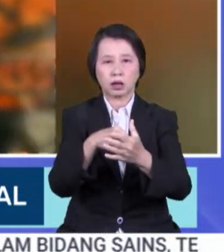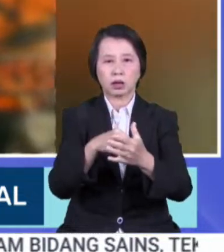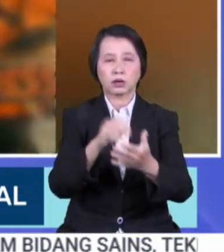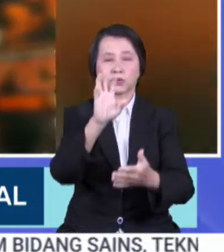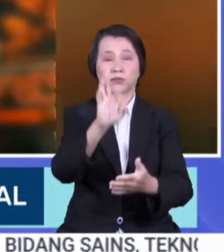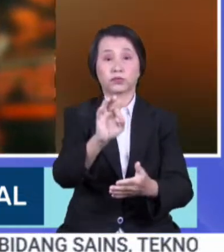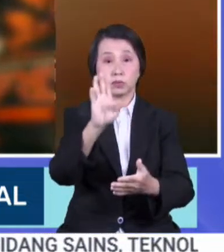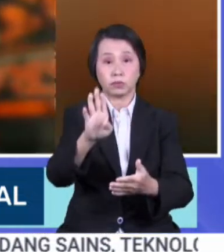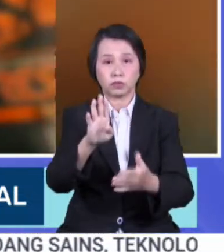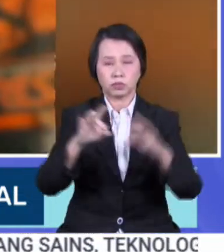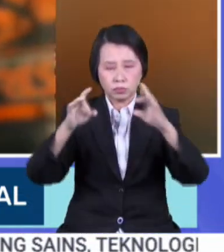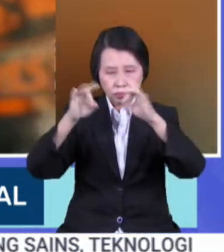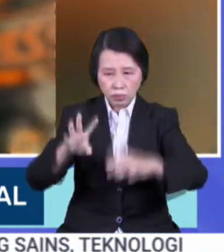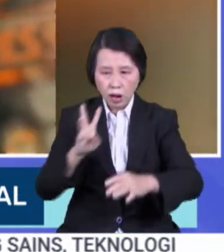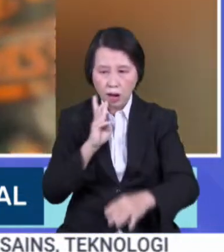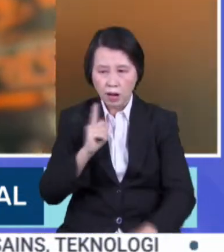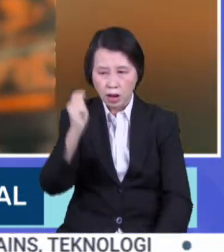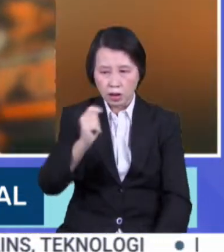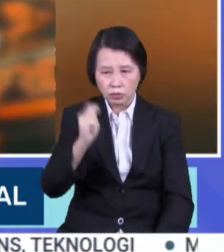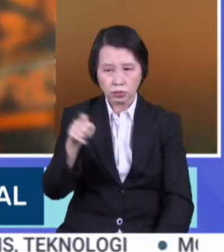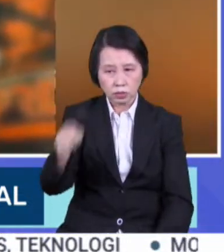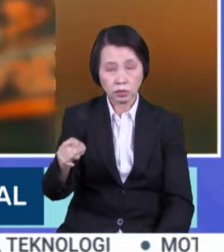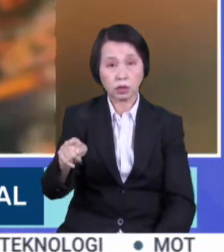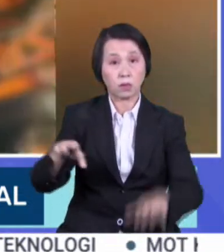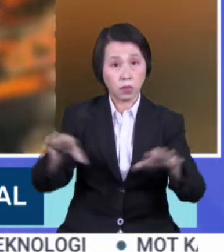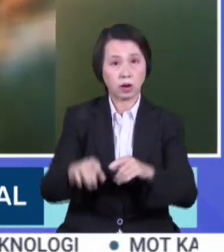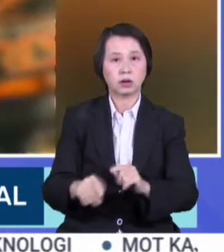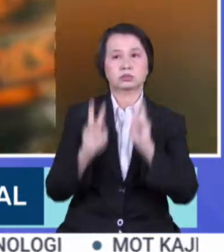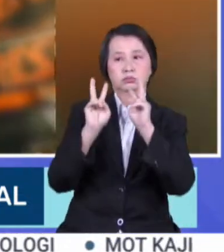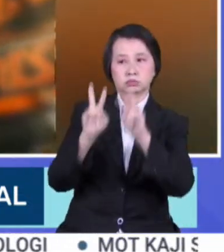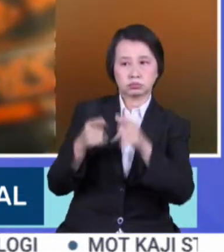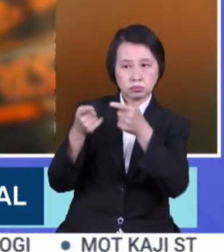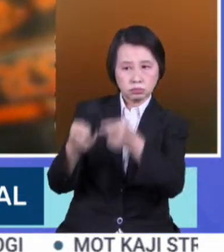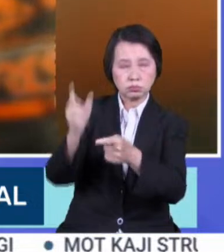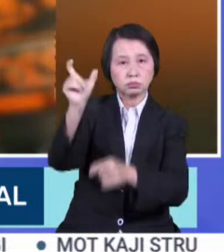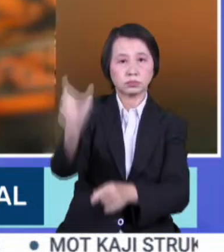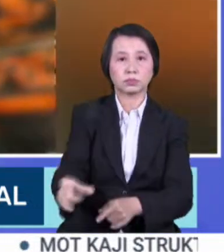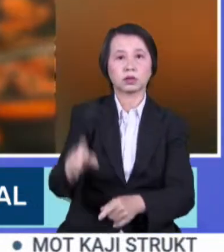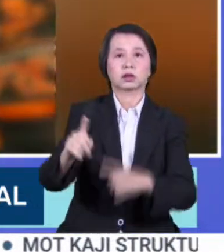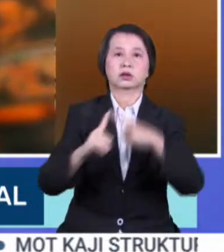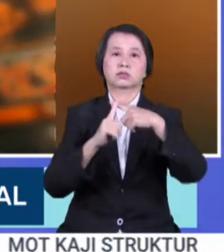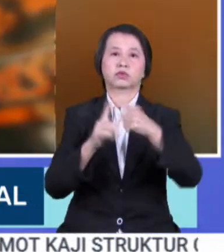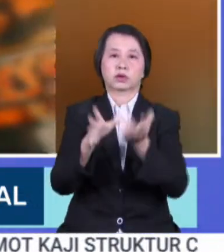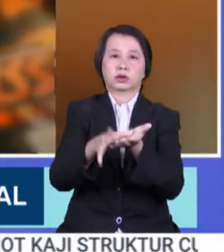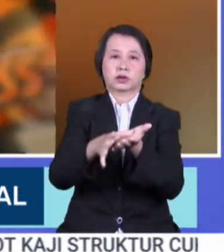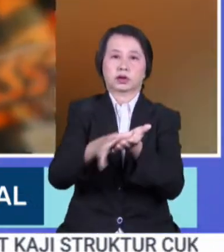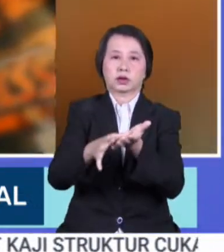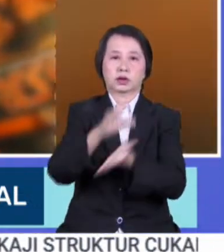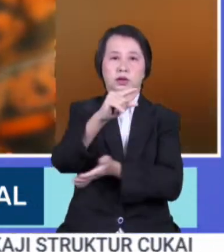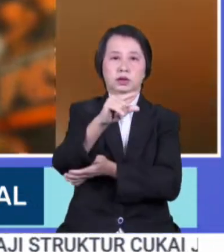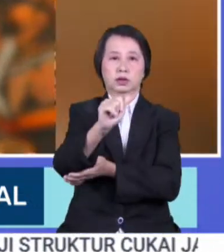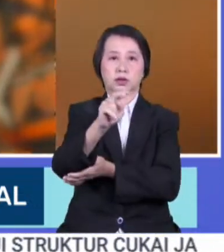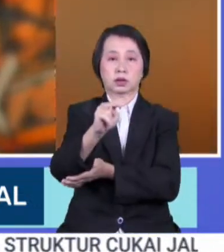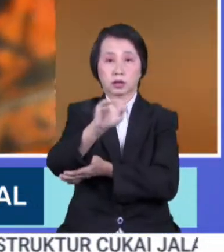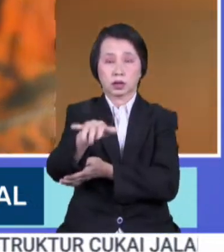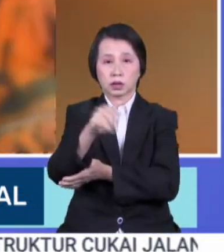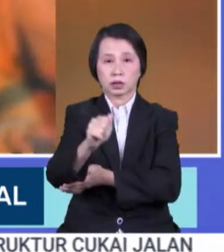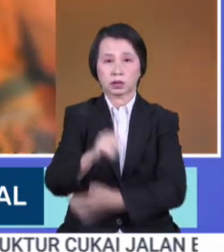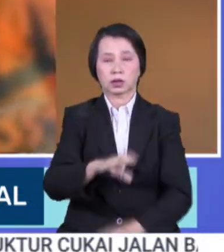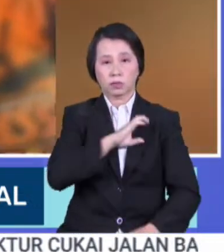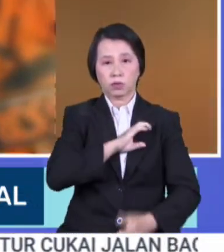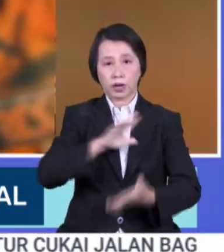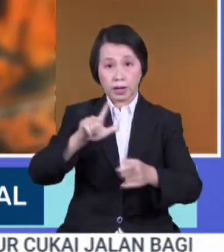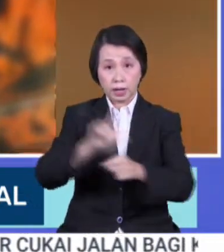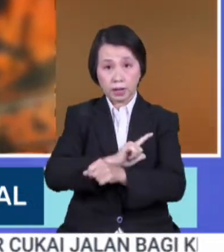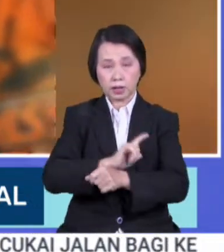sosial. Ujian saringan air kencing yang dijalankan mendapati suspek positif dadah jenis ganja. Polis sedang melengkapkan